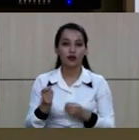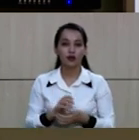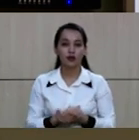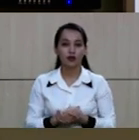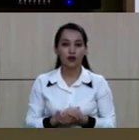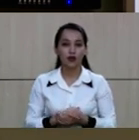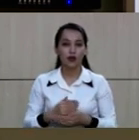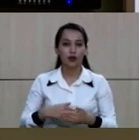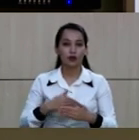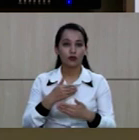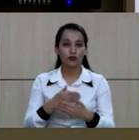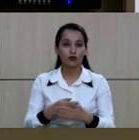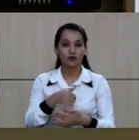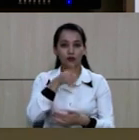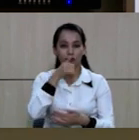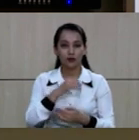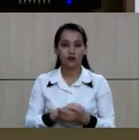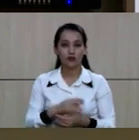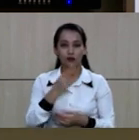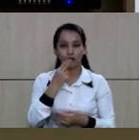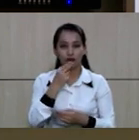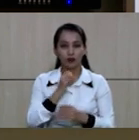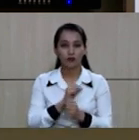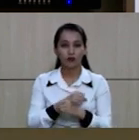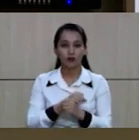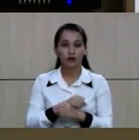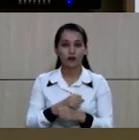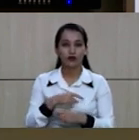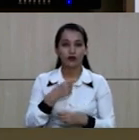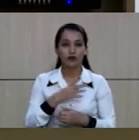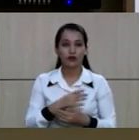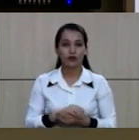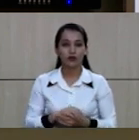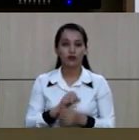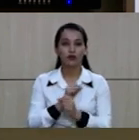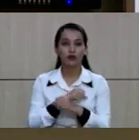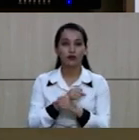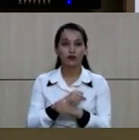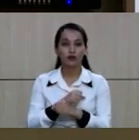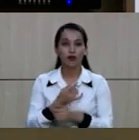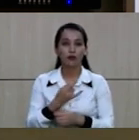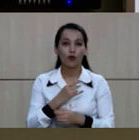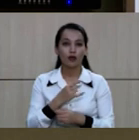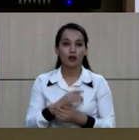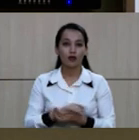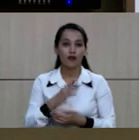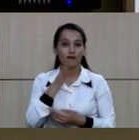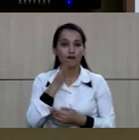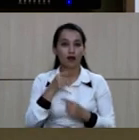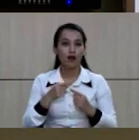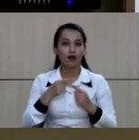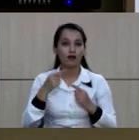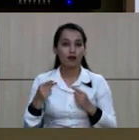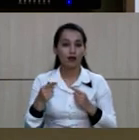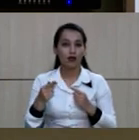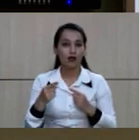qornini to'zolmayotgan kichkina bir butaloq nazarda tutilgan. Tuya bolasiga o'z vaqtida